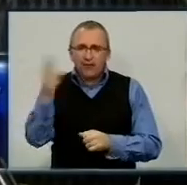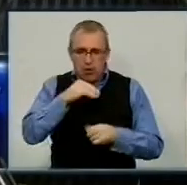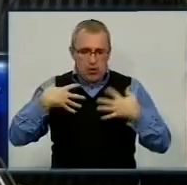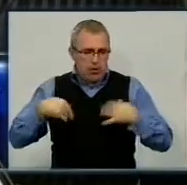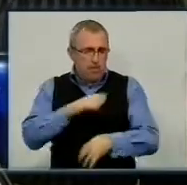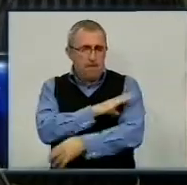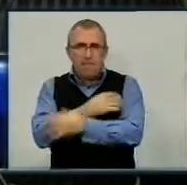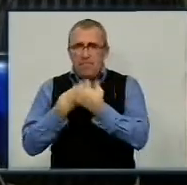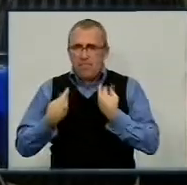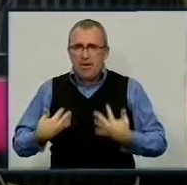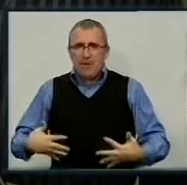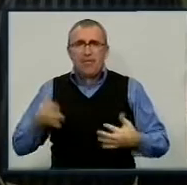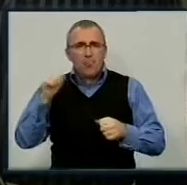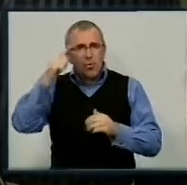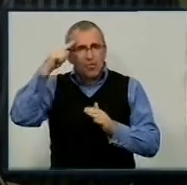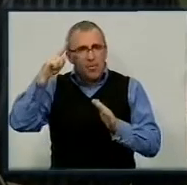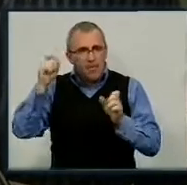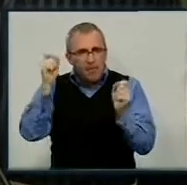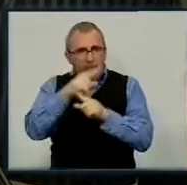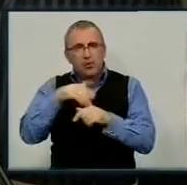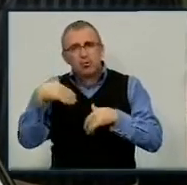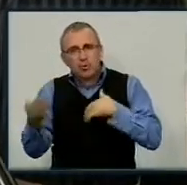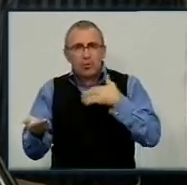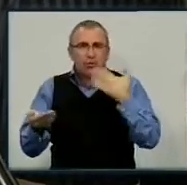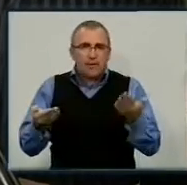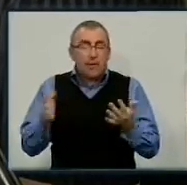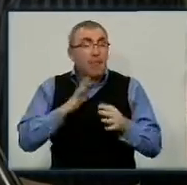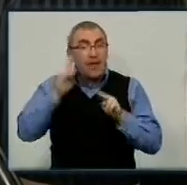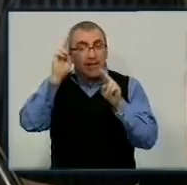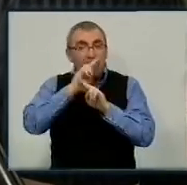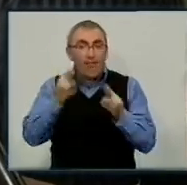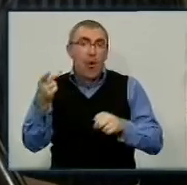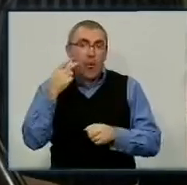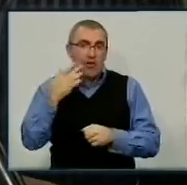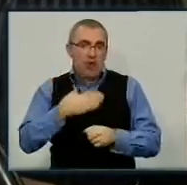помою танца можнознать те стороны друг друга которые были невест